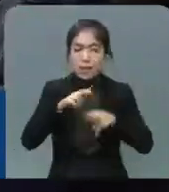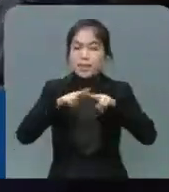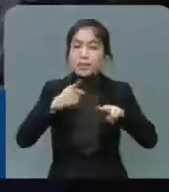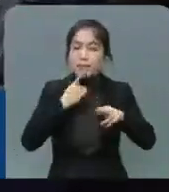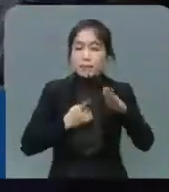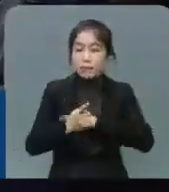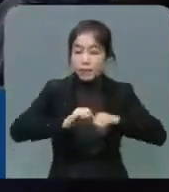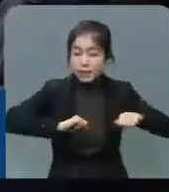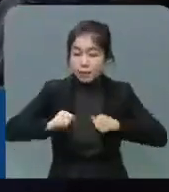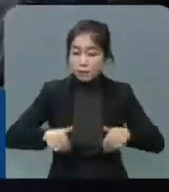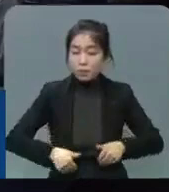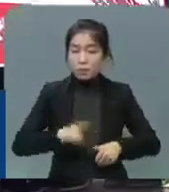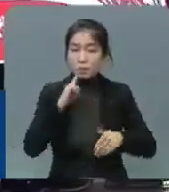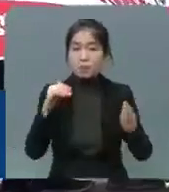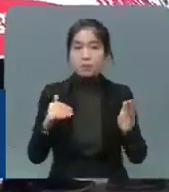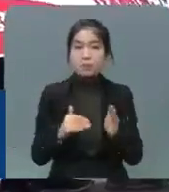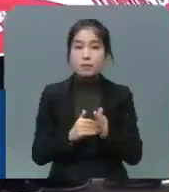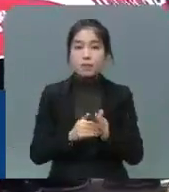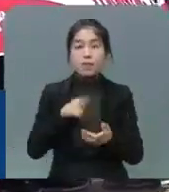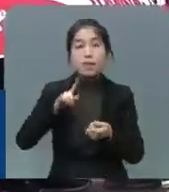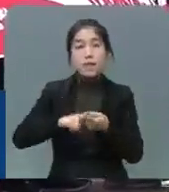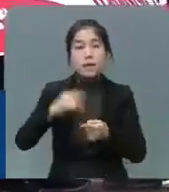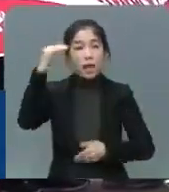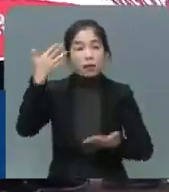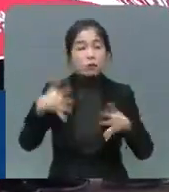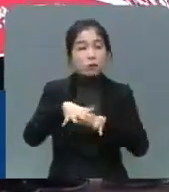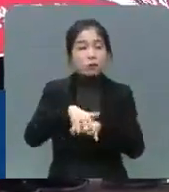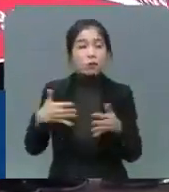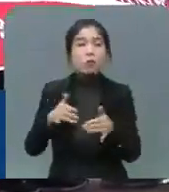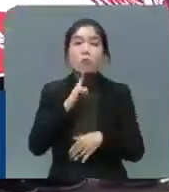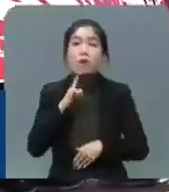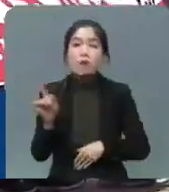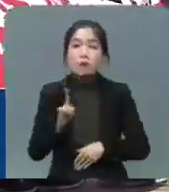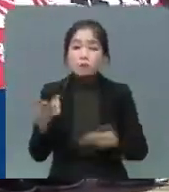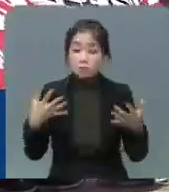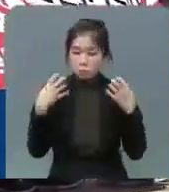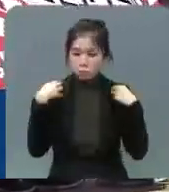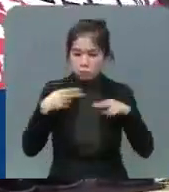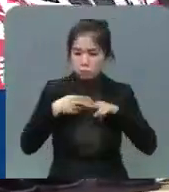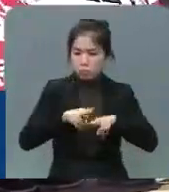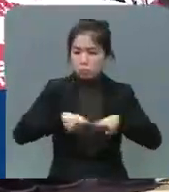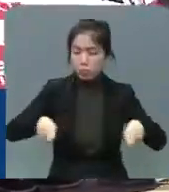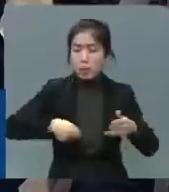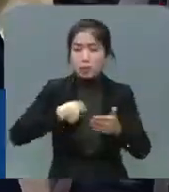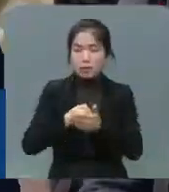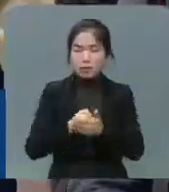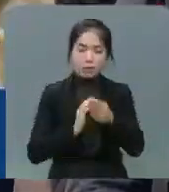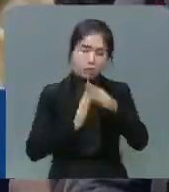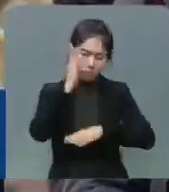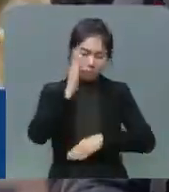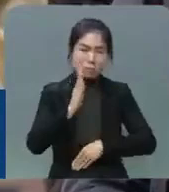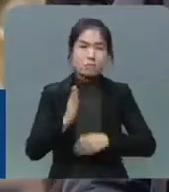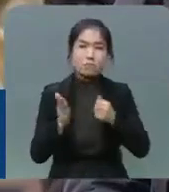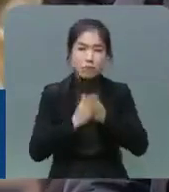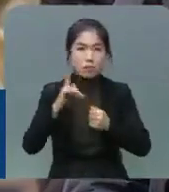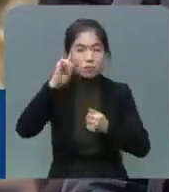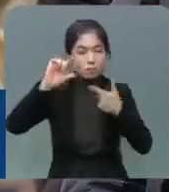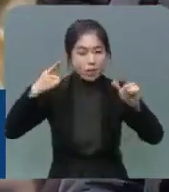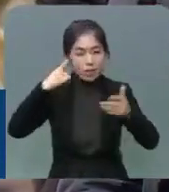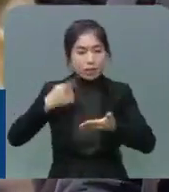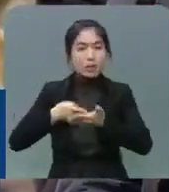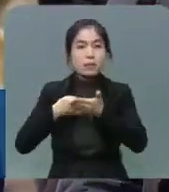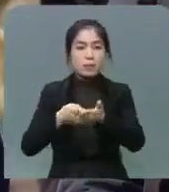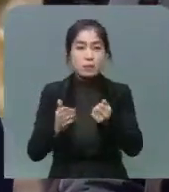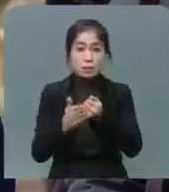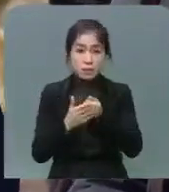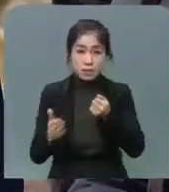이행해야 한다고 주장했습니다 이에 대해 한국 노총 노조는 그 동창의 직권 취소 결정이 지나치다고 판단해서 이 신청을 제기했다